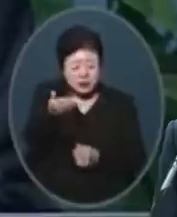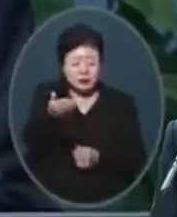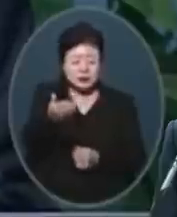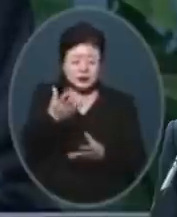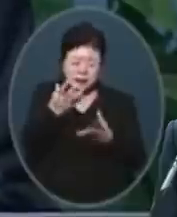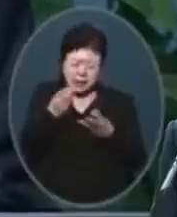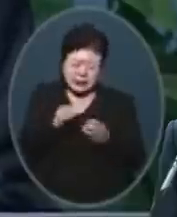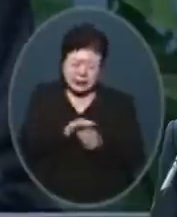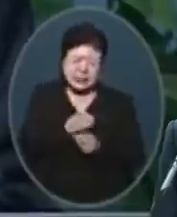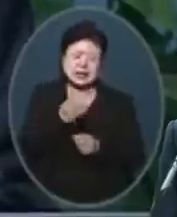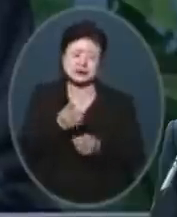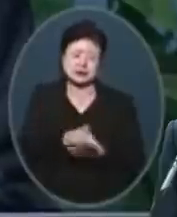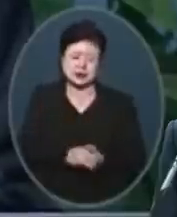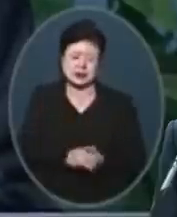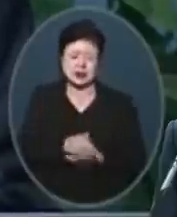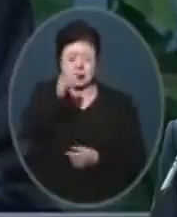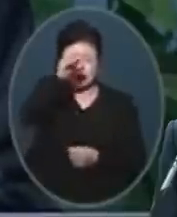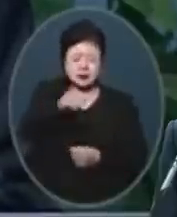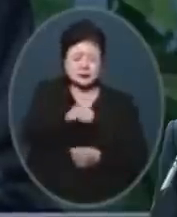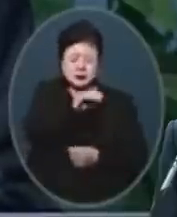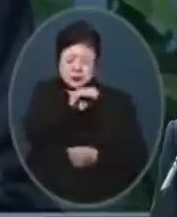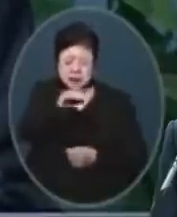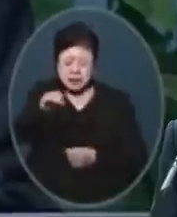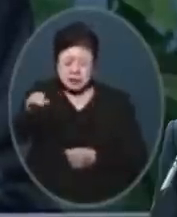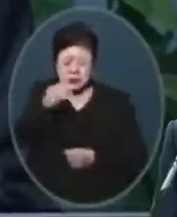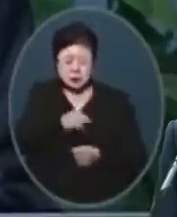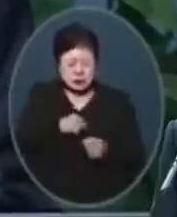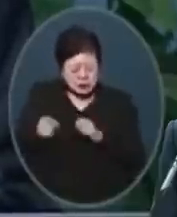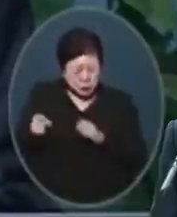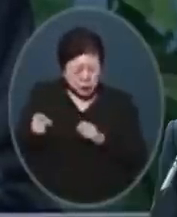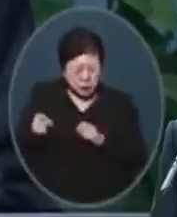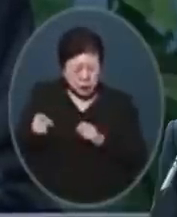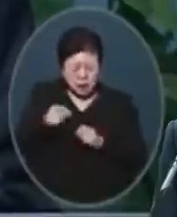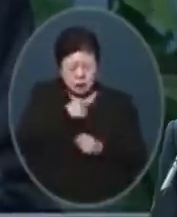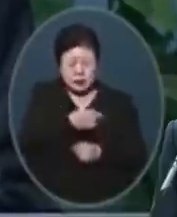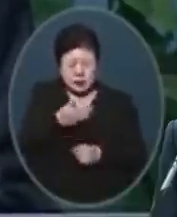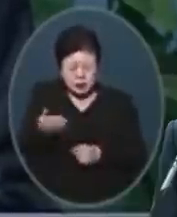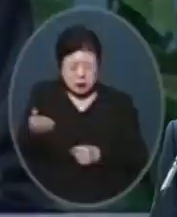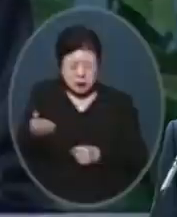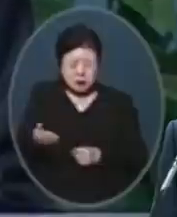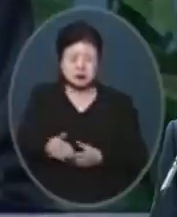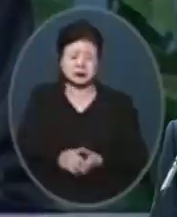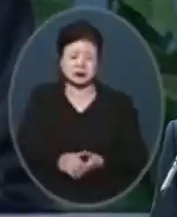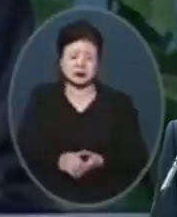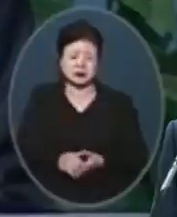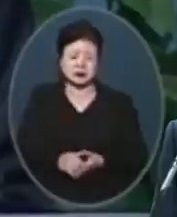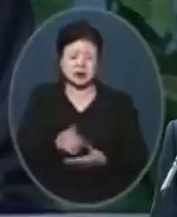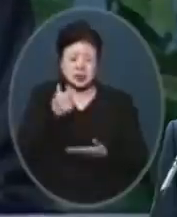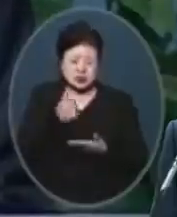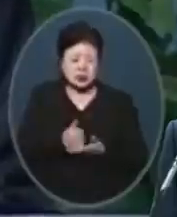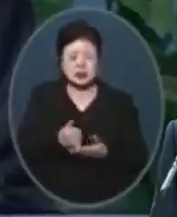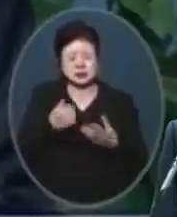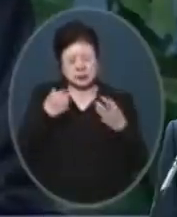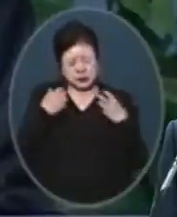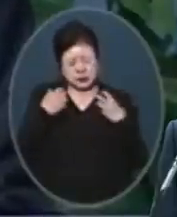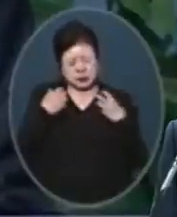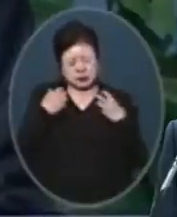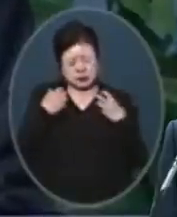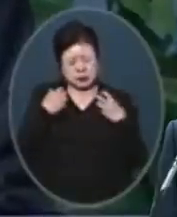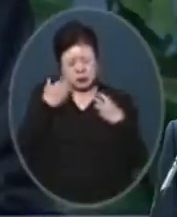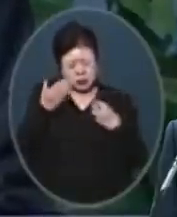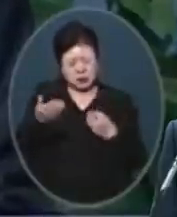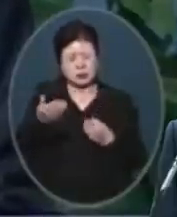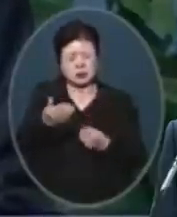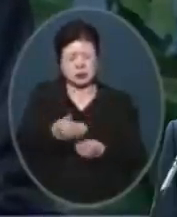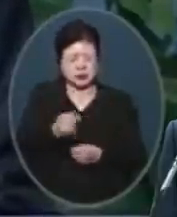얼마나 사랑했기에 십자가에서 몸을 찢고 피를 다 쏟아 죄도 내가 맡고 더러움도